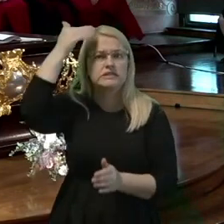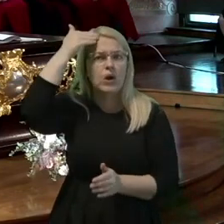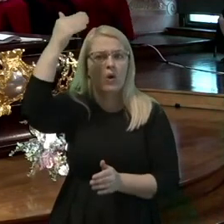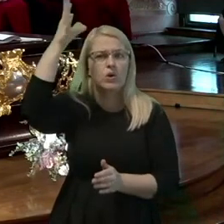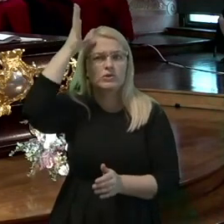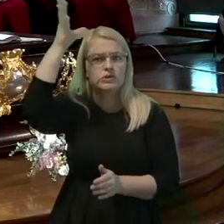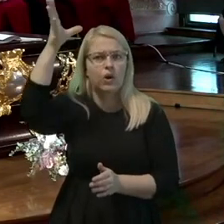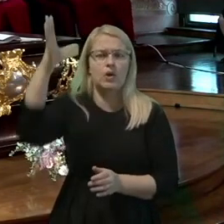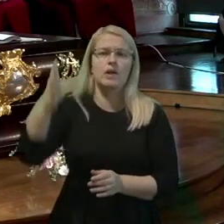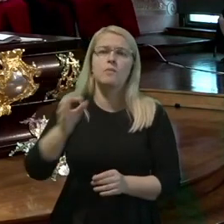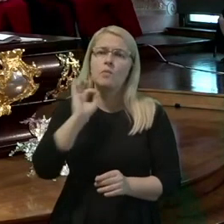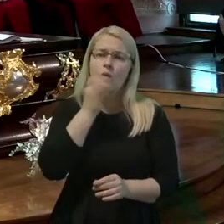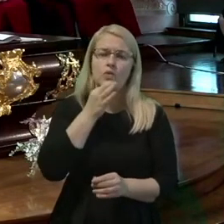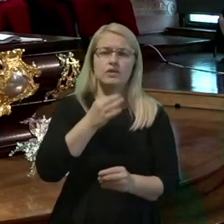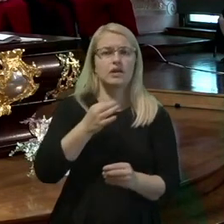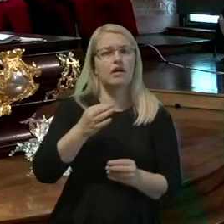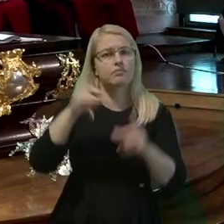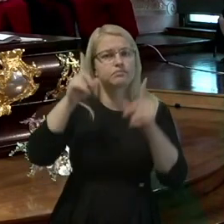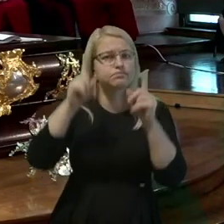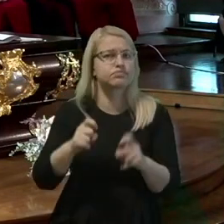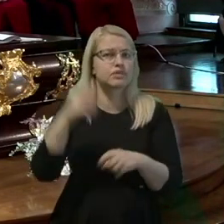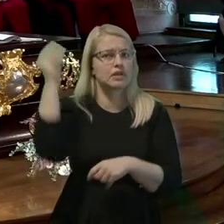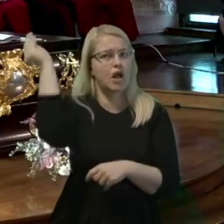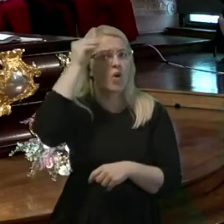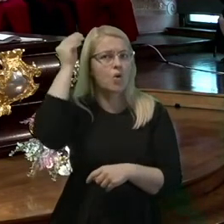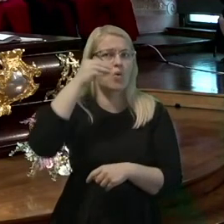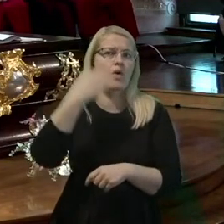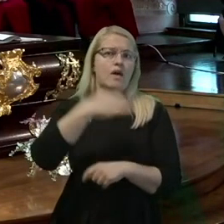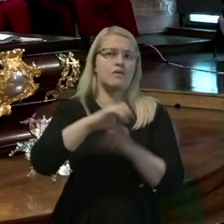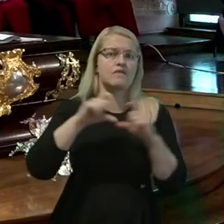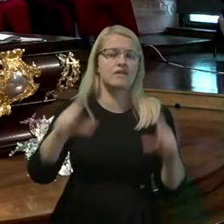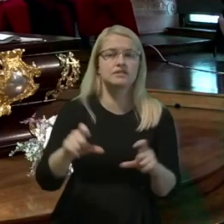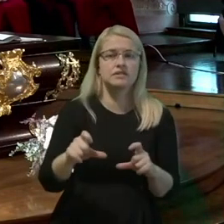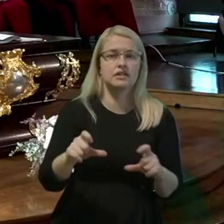na Uniwersytecie. Życzę wam samych dobrych